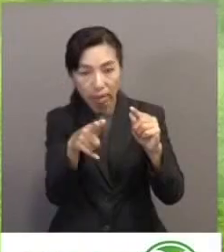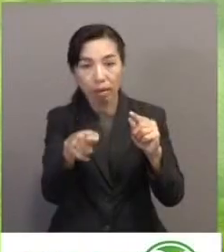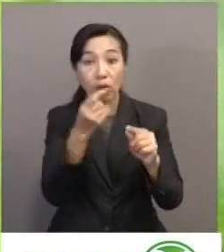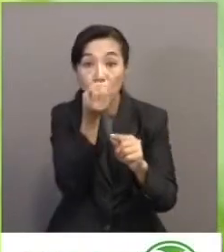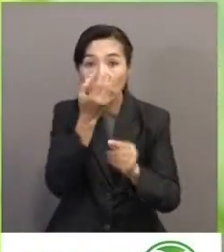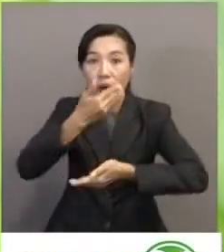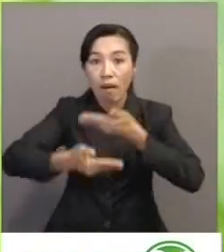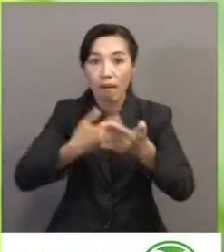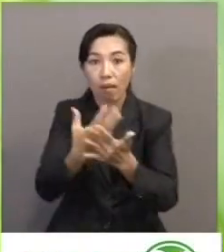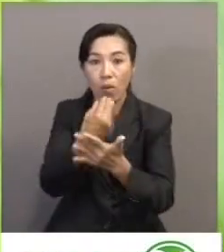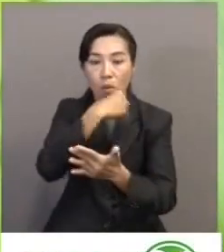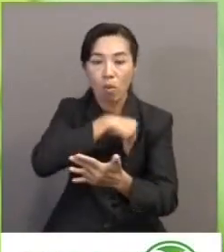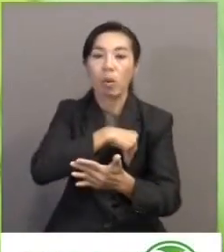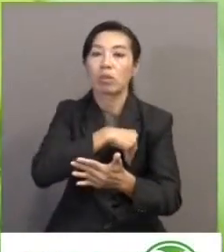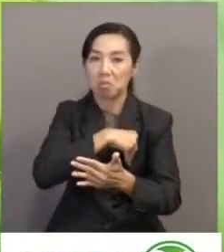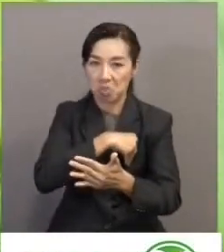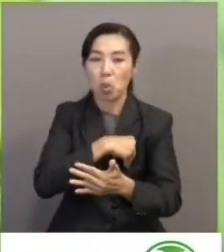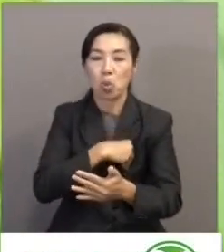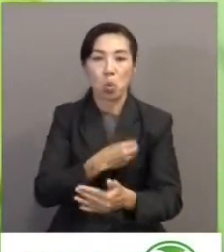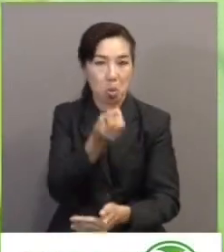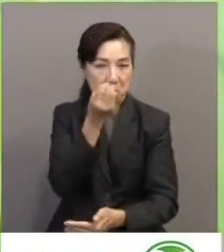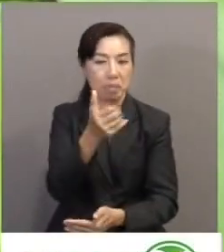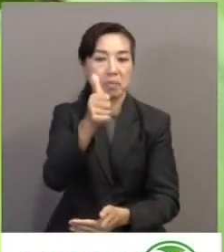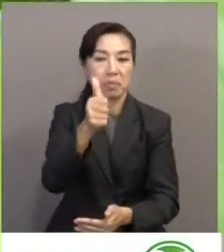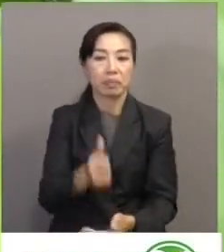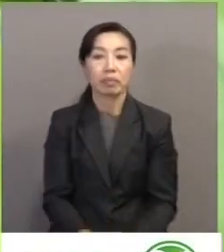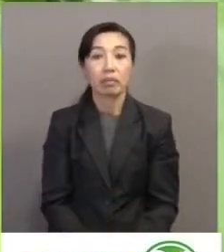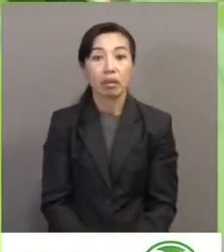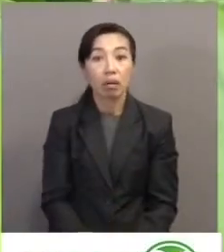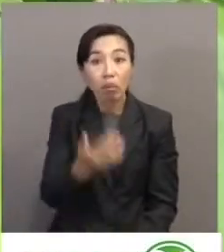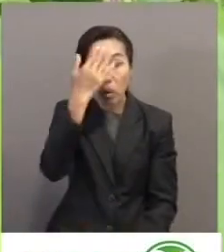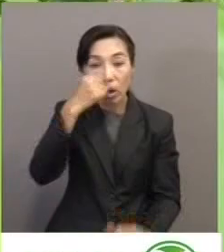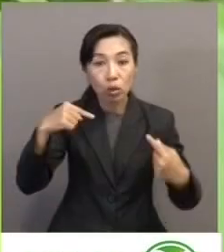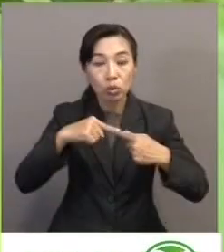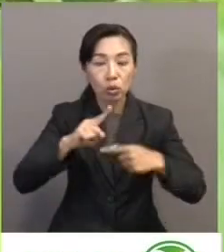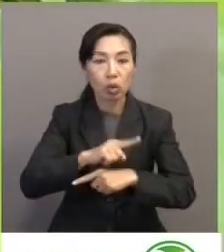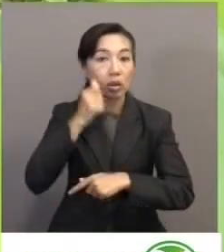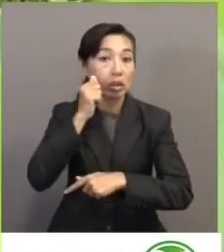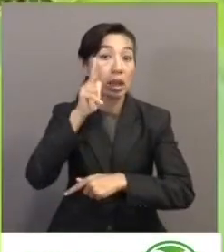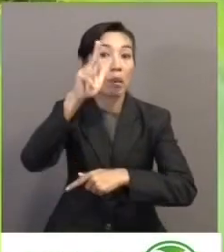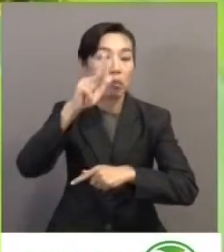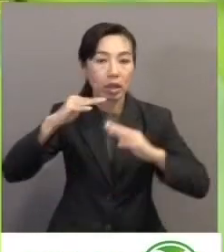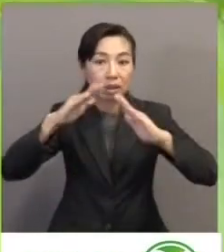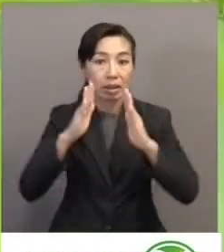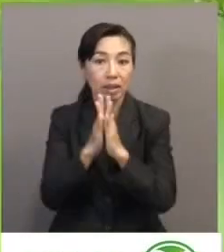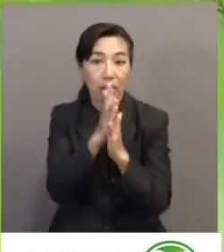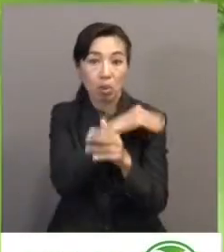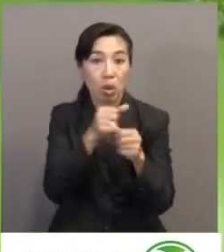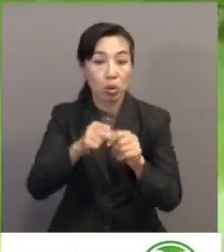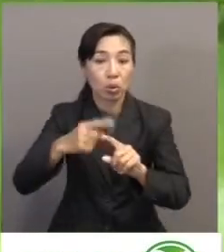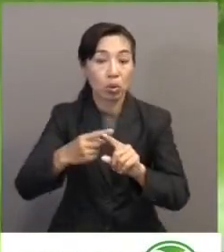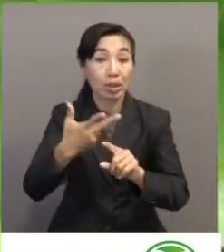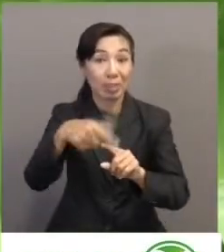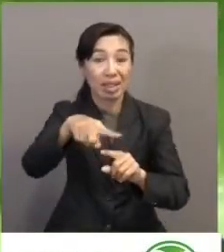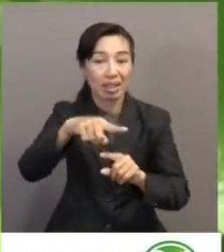ดอกข้าวพรรษานั้นก็เรียกว่างามหลายๆอีกด้วยเพราะแค่ช่วงงานเข้าพรรษา3วันแรกก็มีรายได้เฉลี่ยทั้